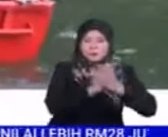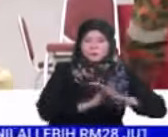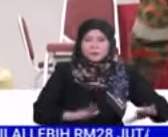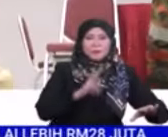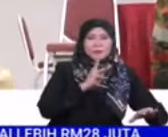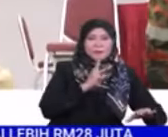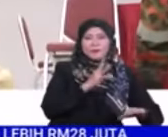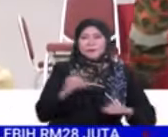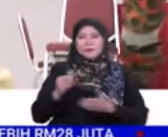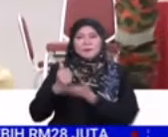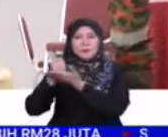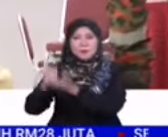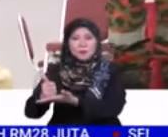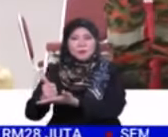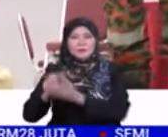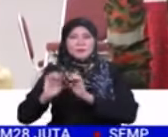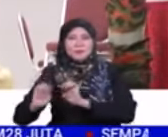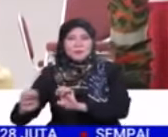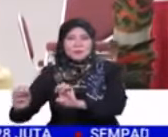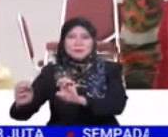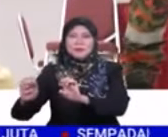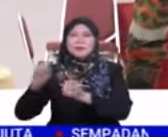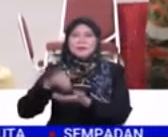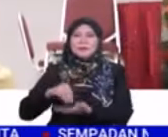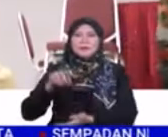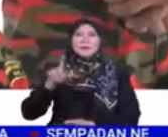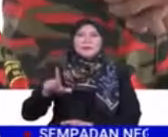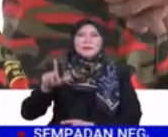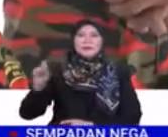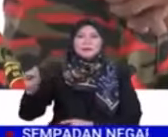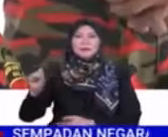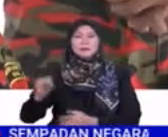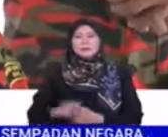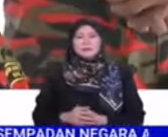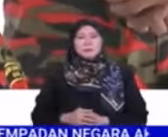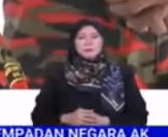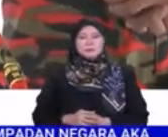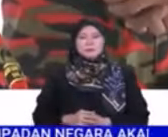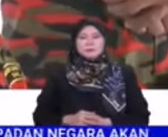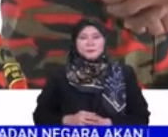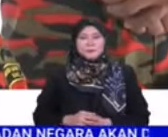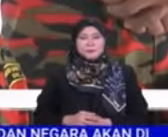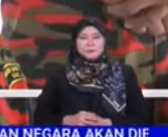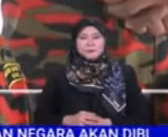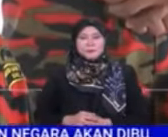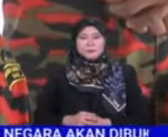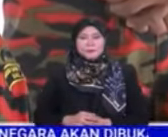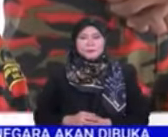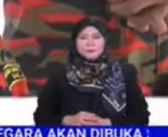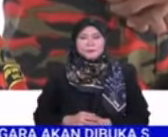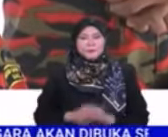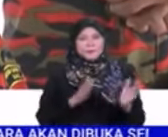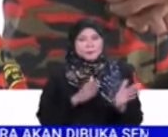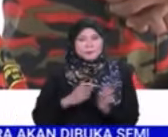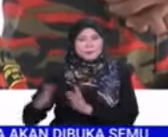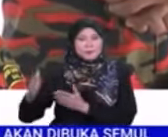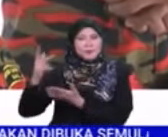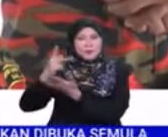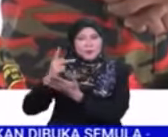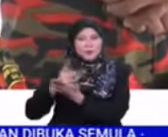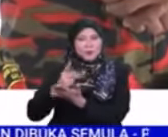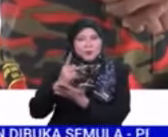dan bantuan asas pertolongan cemas BLS. Dan kami juga telah merancang untuk mengadakan